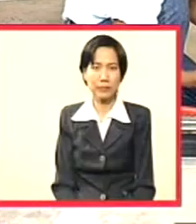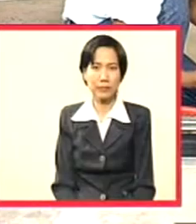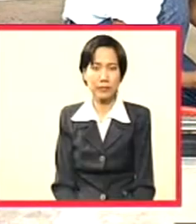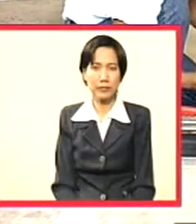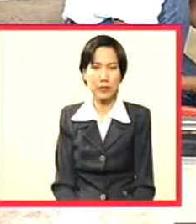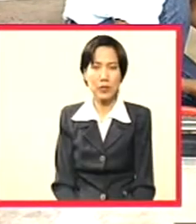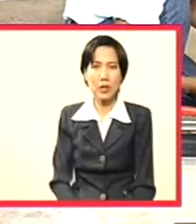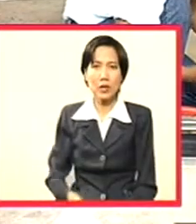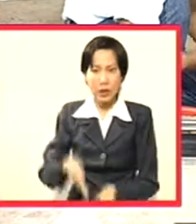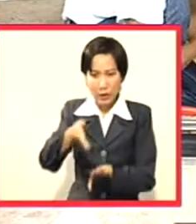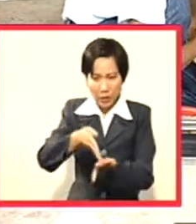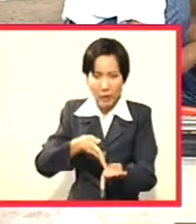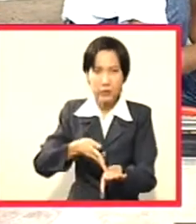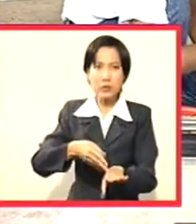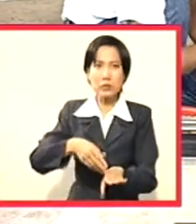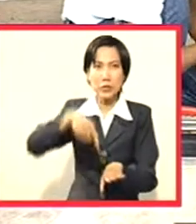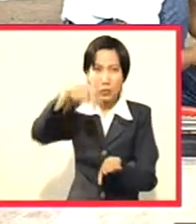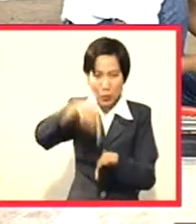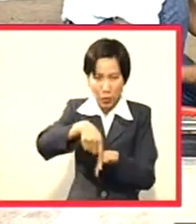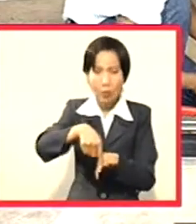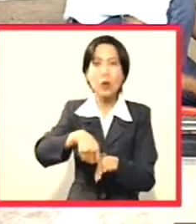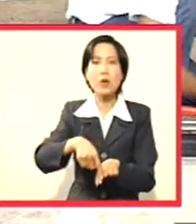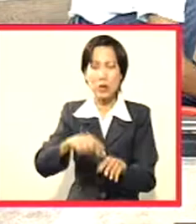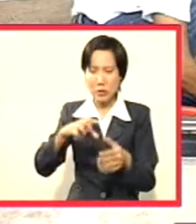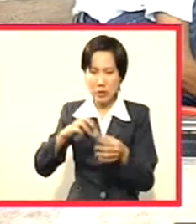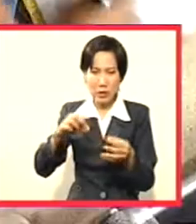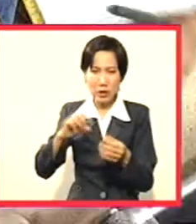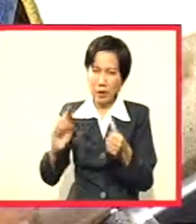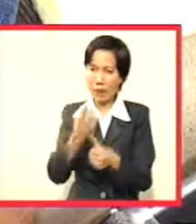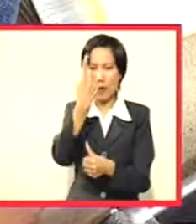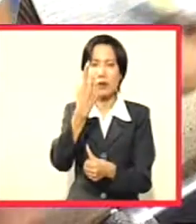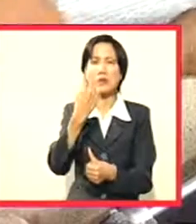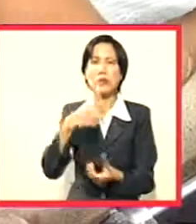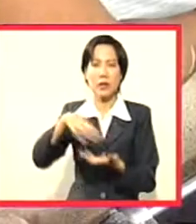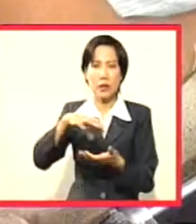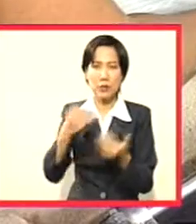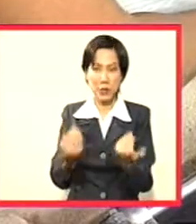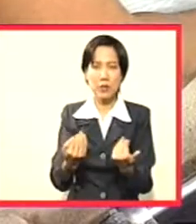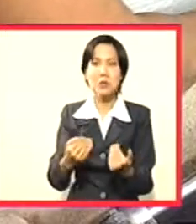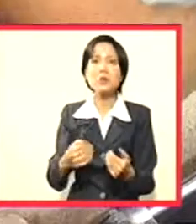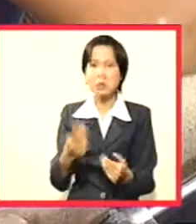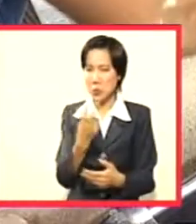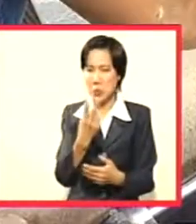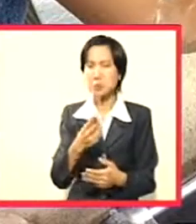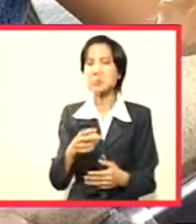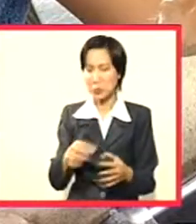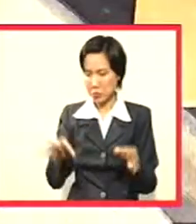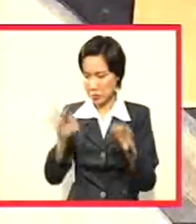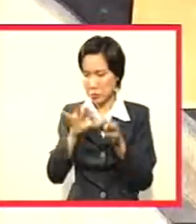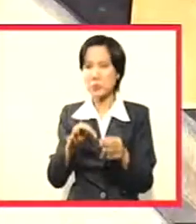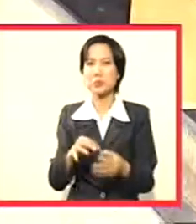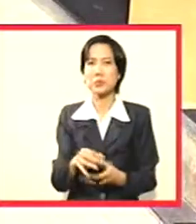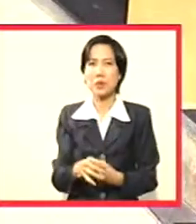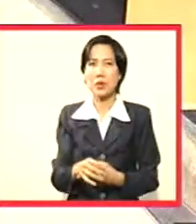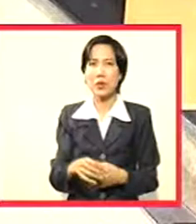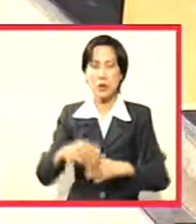การตัดและการเจาะกระเบื้องเป็นเรื่องแรกที่เราจะพูดคุยกันในวันนี้โดยที่กิจกรรมทั้งสองเป็นสิ่งจำเป็นและหลีกเลี่ยงได้ยากในการ